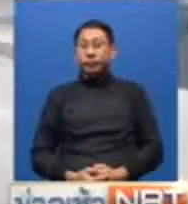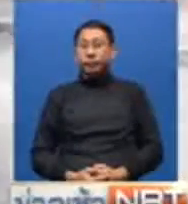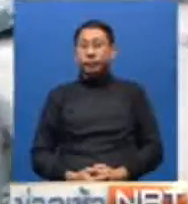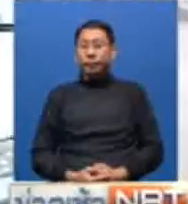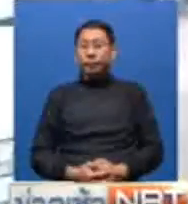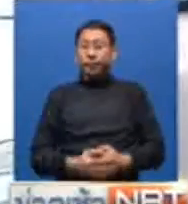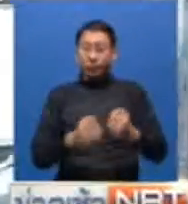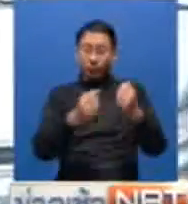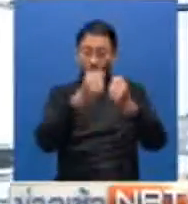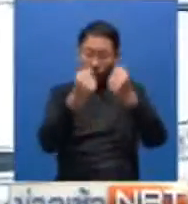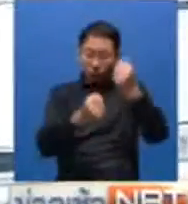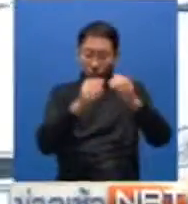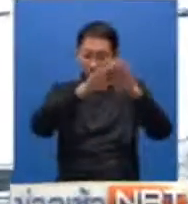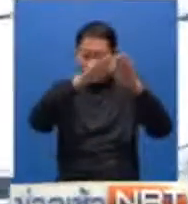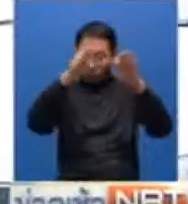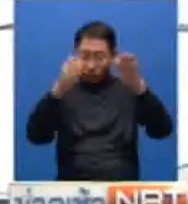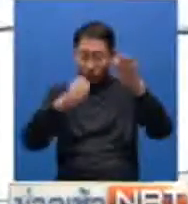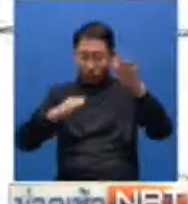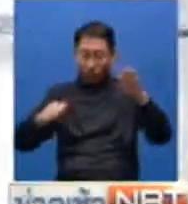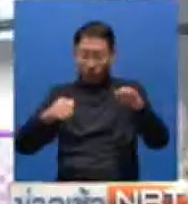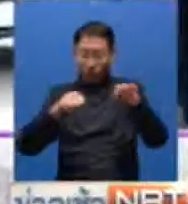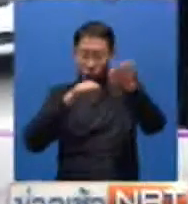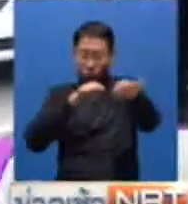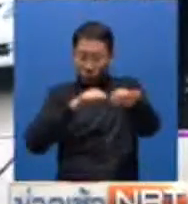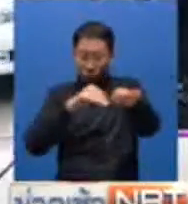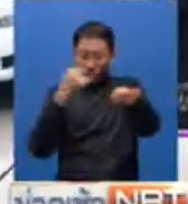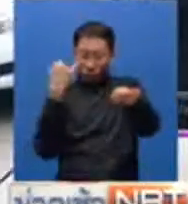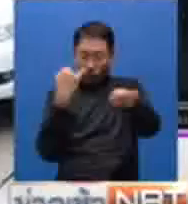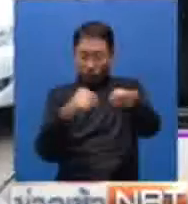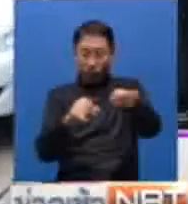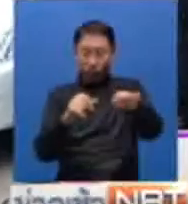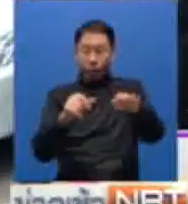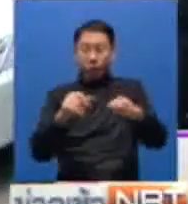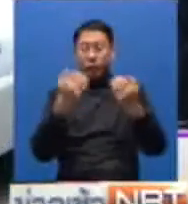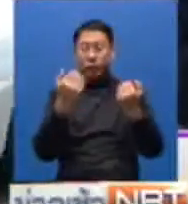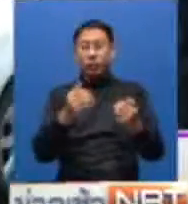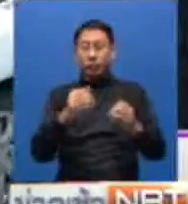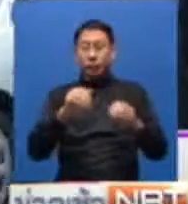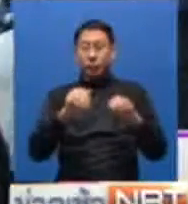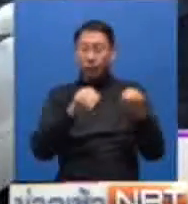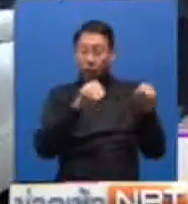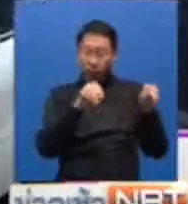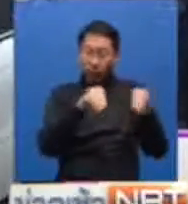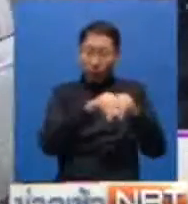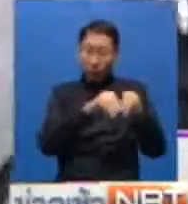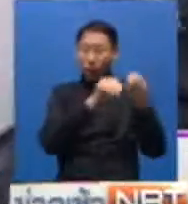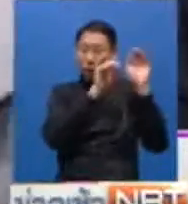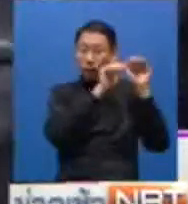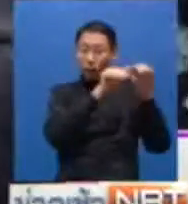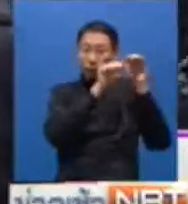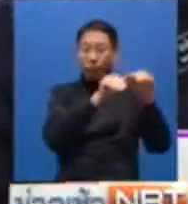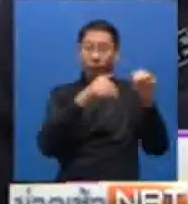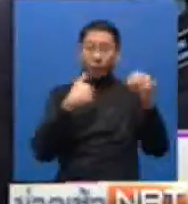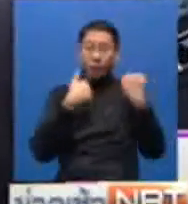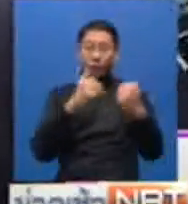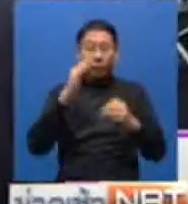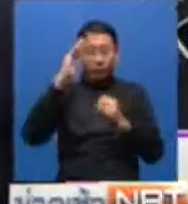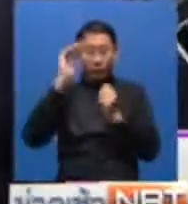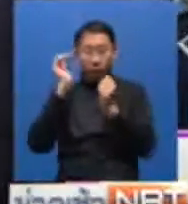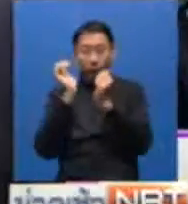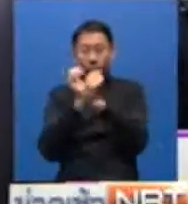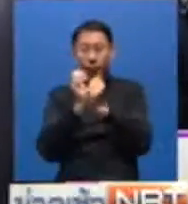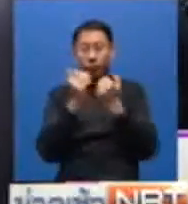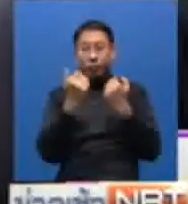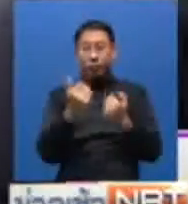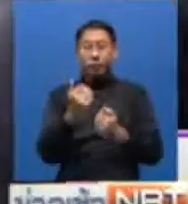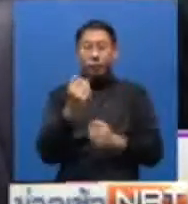รถกระบะคันนี้จอดบนพื้นผิวการจราจรบริเวณถนนหอวังซึ่งเป็นพื้นที่ห้ามจอดทำให้ตำรวจจราจรนครบาลพห